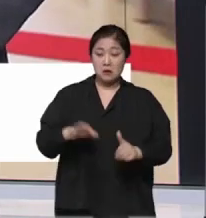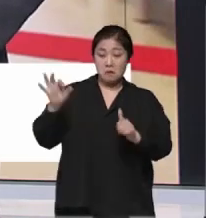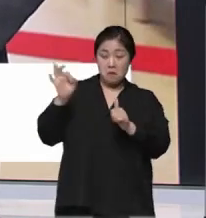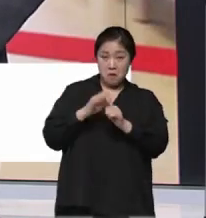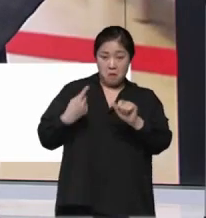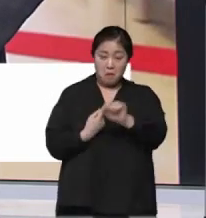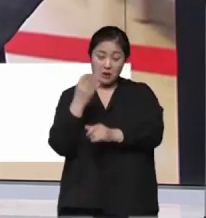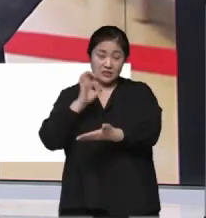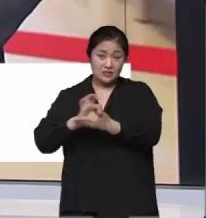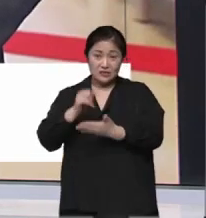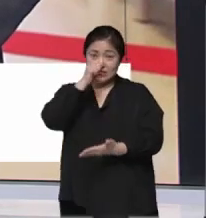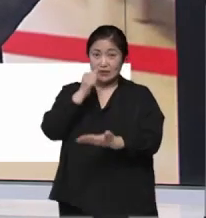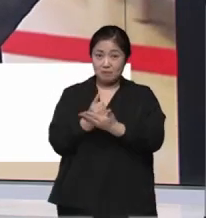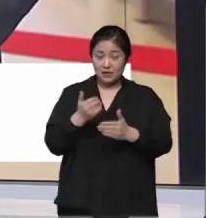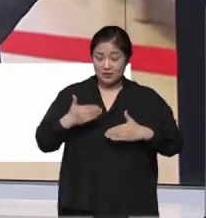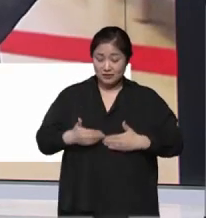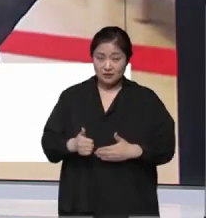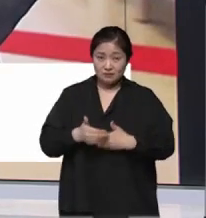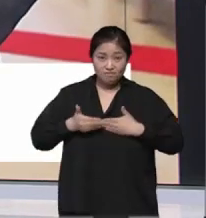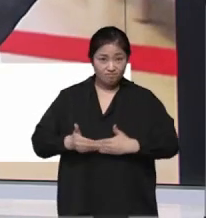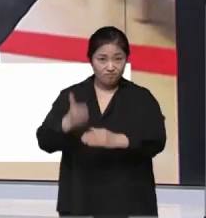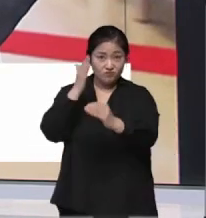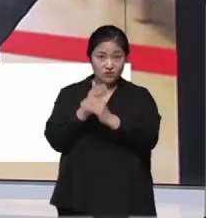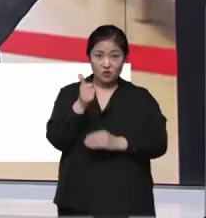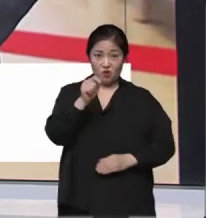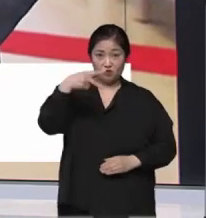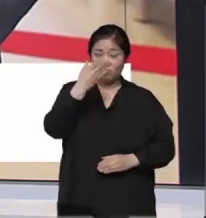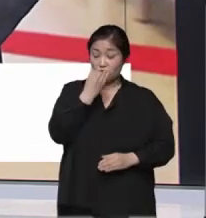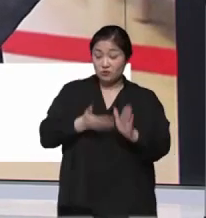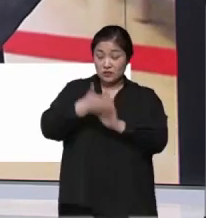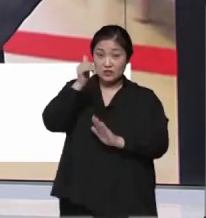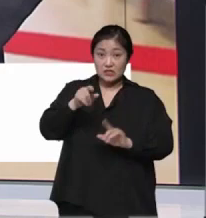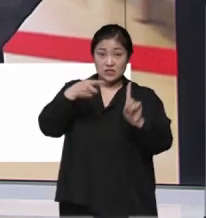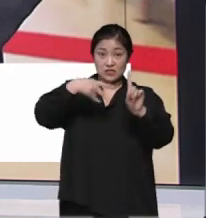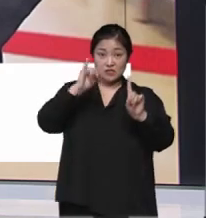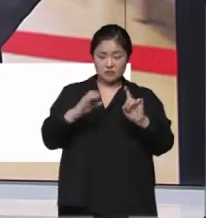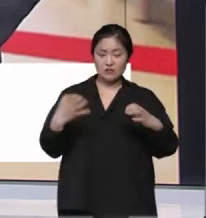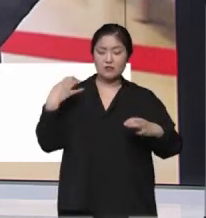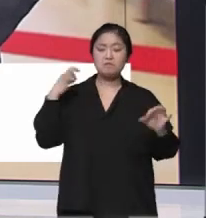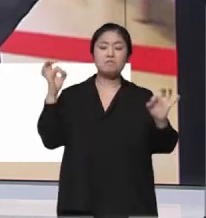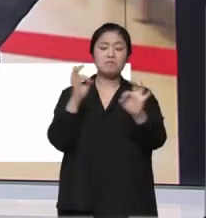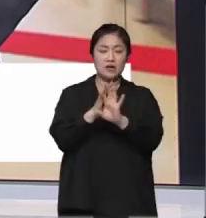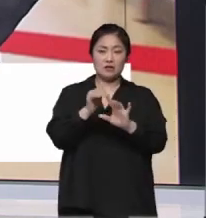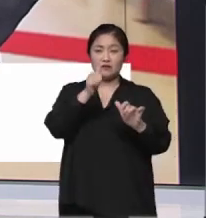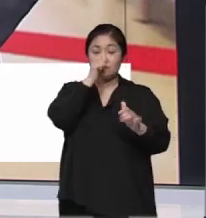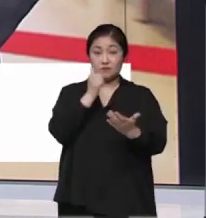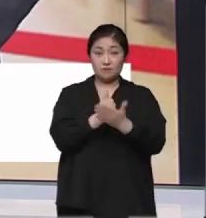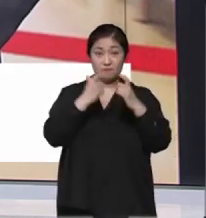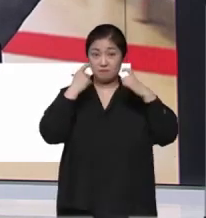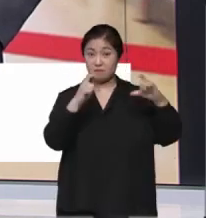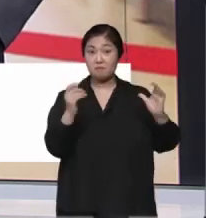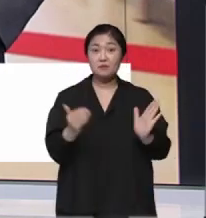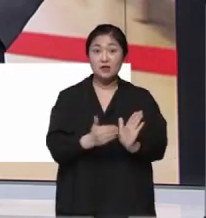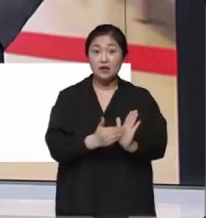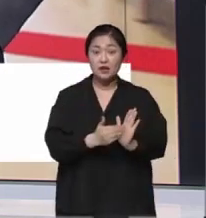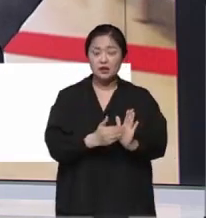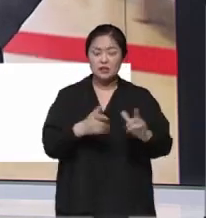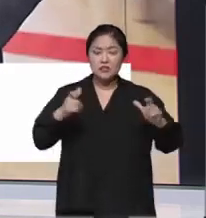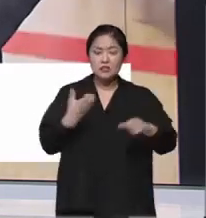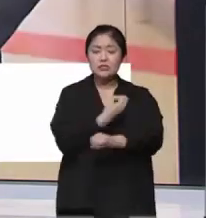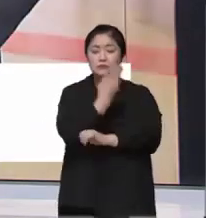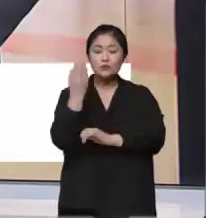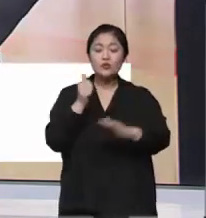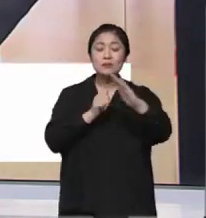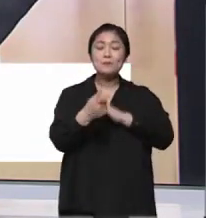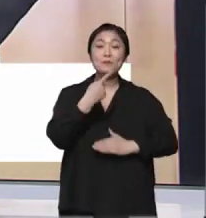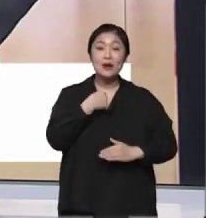보조금 유용 혐의로 재판에 넘겨진 허석 순천 시장이 1심에서 직위 상실형을 선고받았습니다. 지역신문